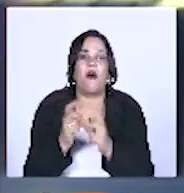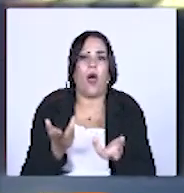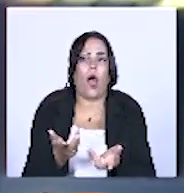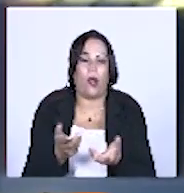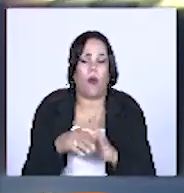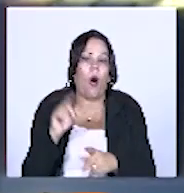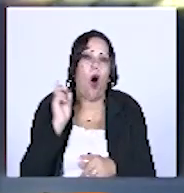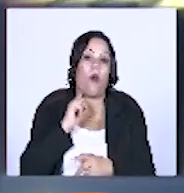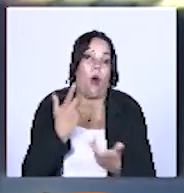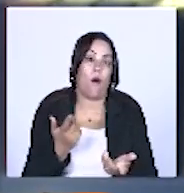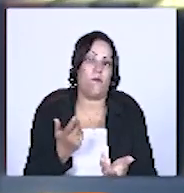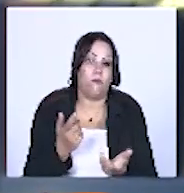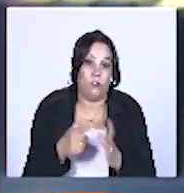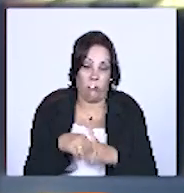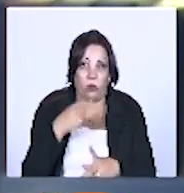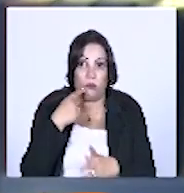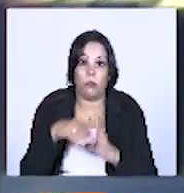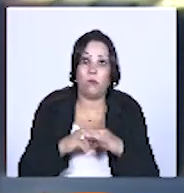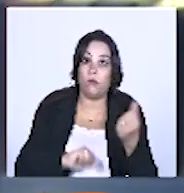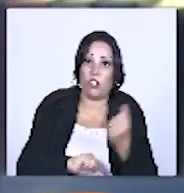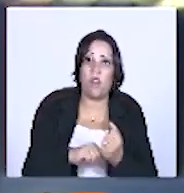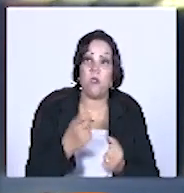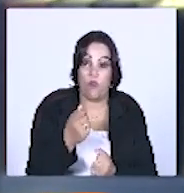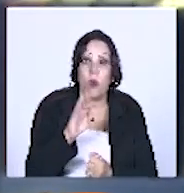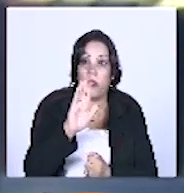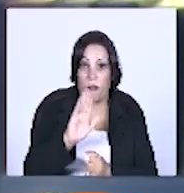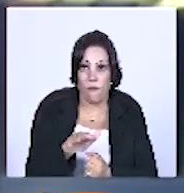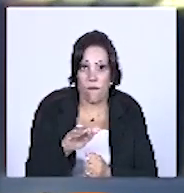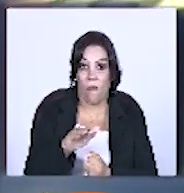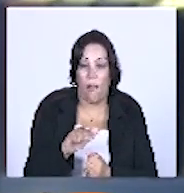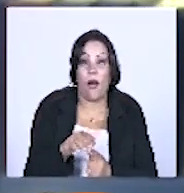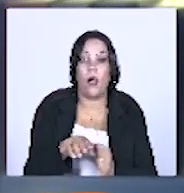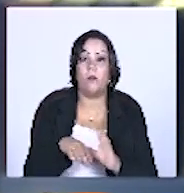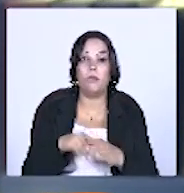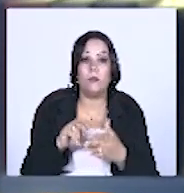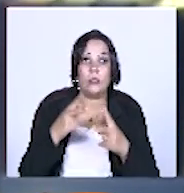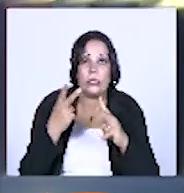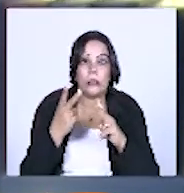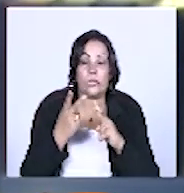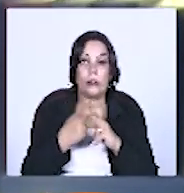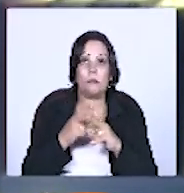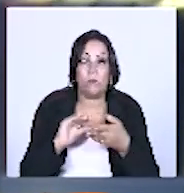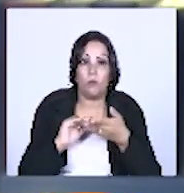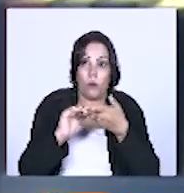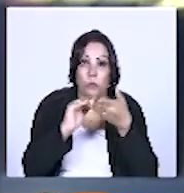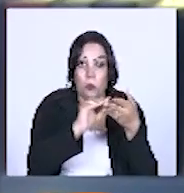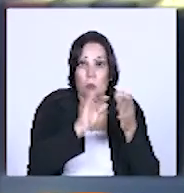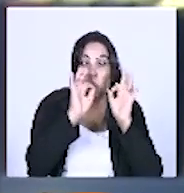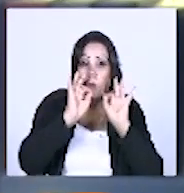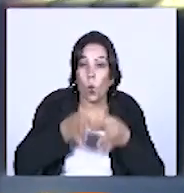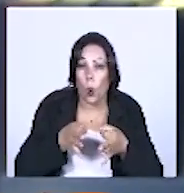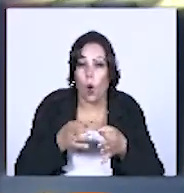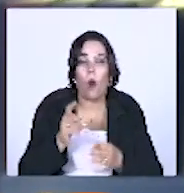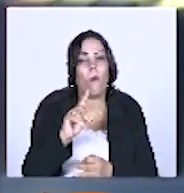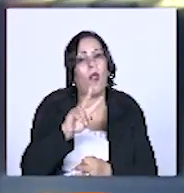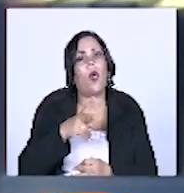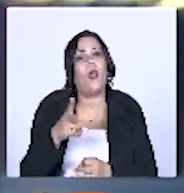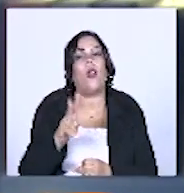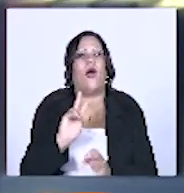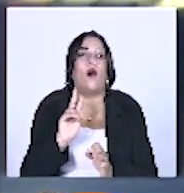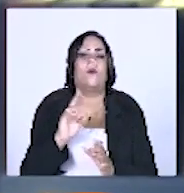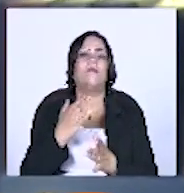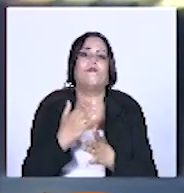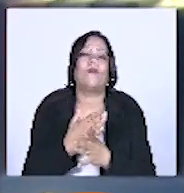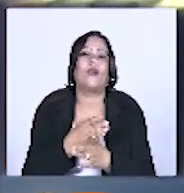هل بالفعل من خلال الدعم النقدي سيصل الدعم الى مستحقيه اعتقد ده